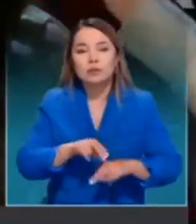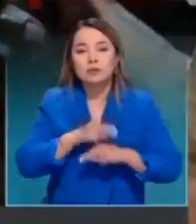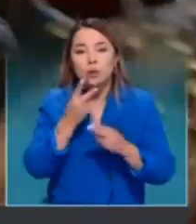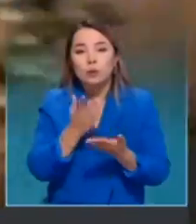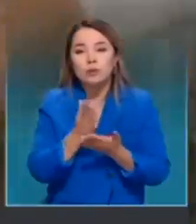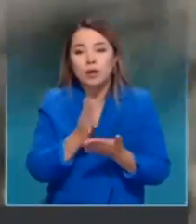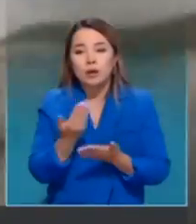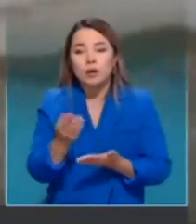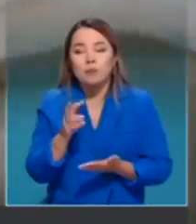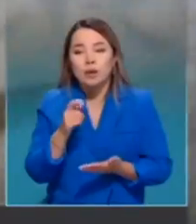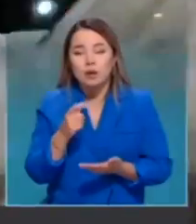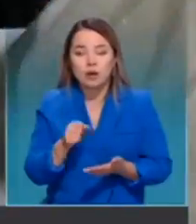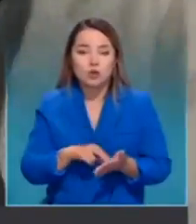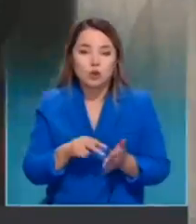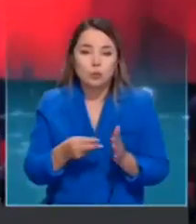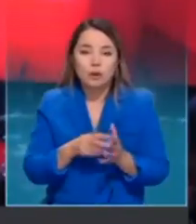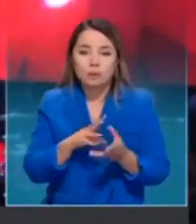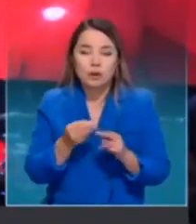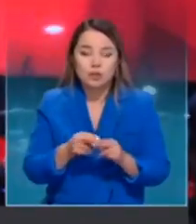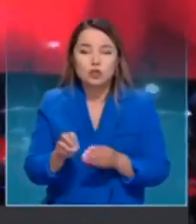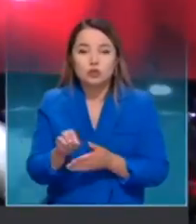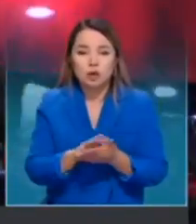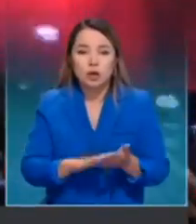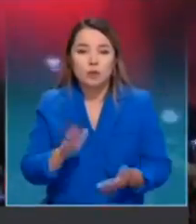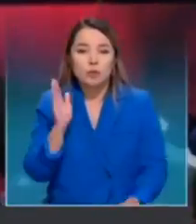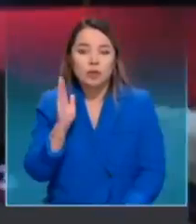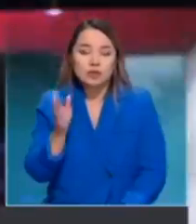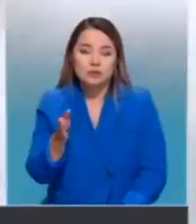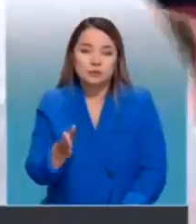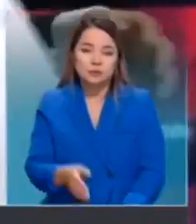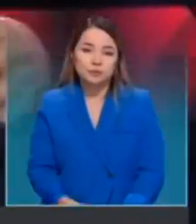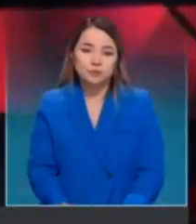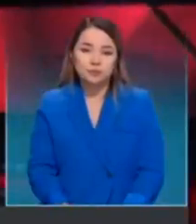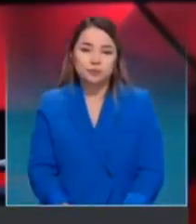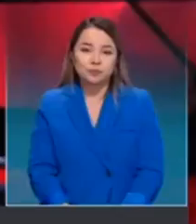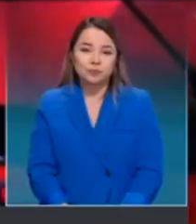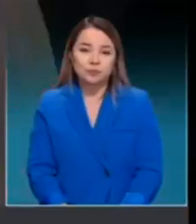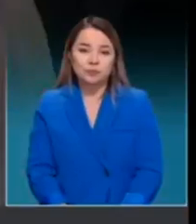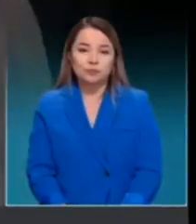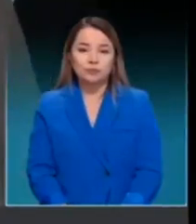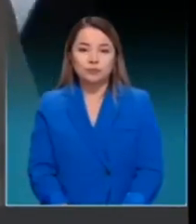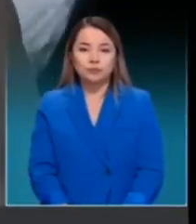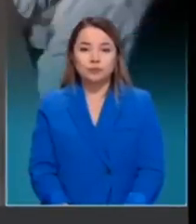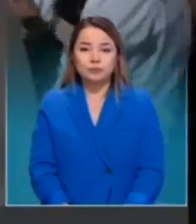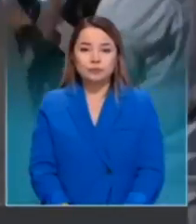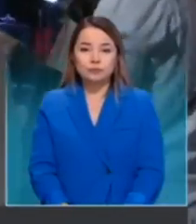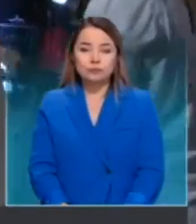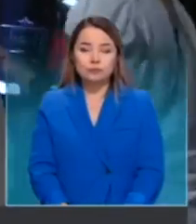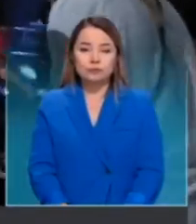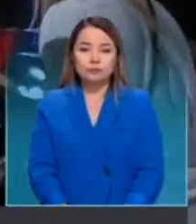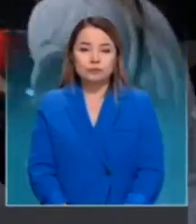ықыласына бөленген мега жоба тағы да жалғасын табады. Айя Мүтәлі, Еркінжан Керімжан, Қазақстан ұлттық арнасы, Астана.